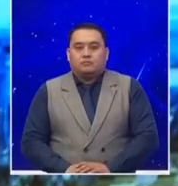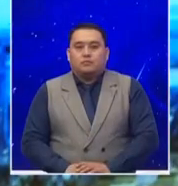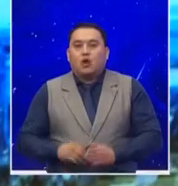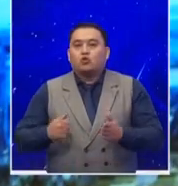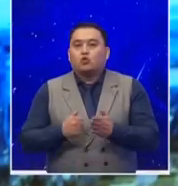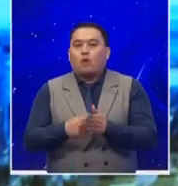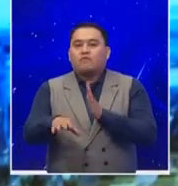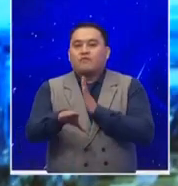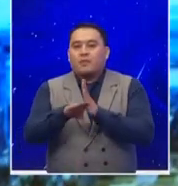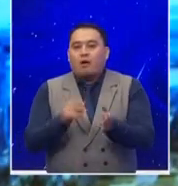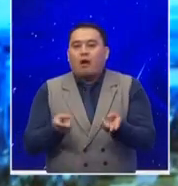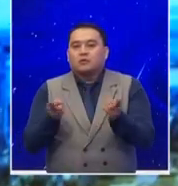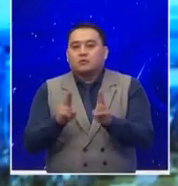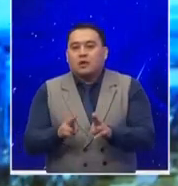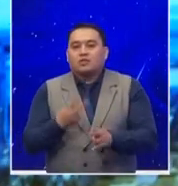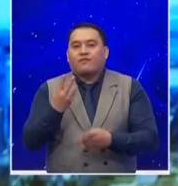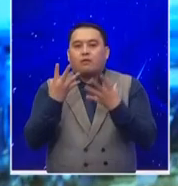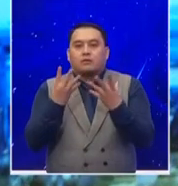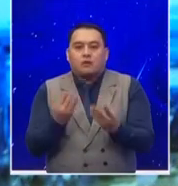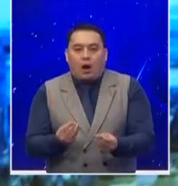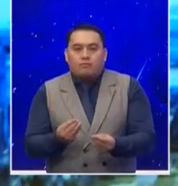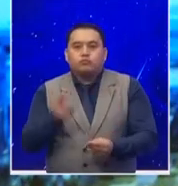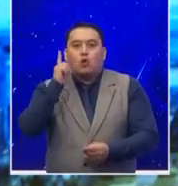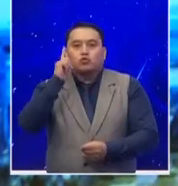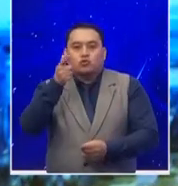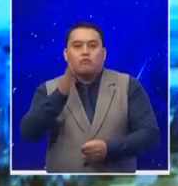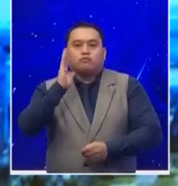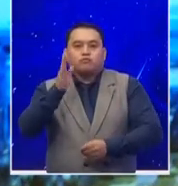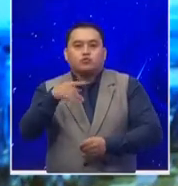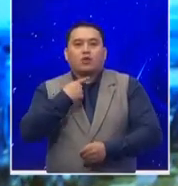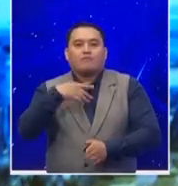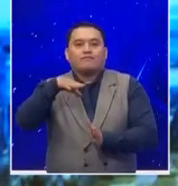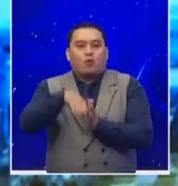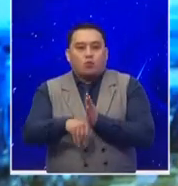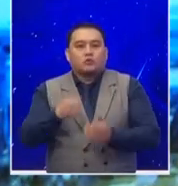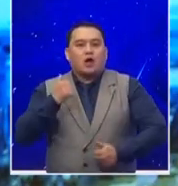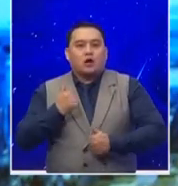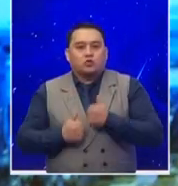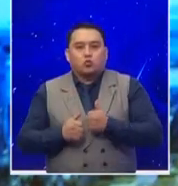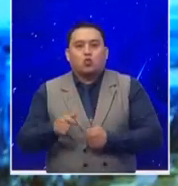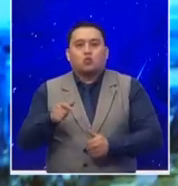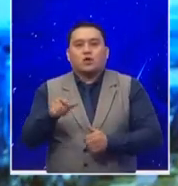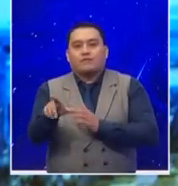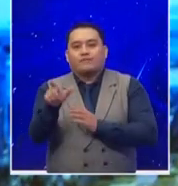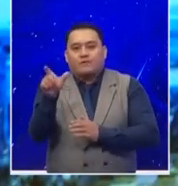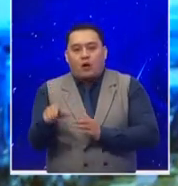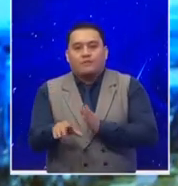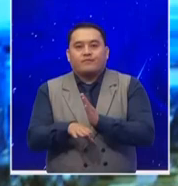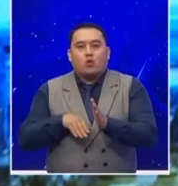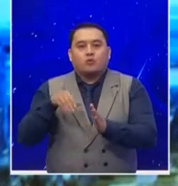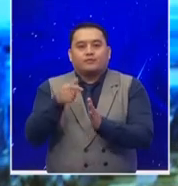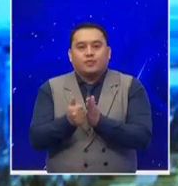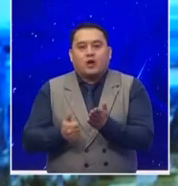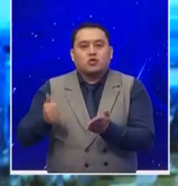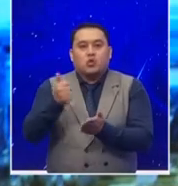До выборов осталось чуть более суток. Уже послезавтра ЖТСУстам предстоит отдать свой голос за достойного кандидата в депутаты Маслихата и